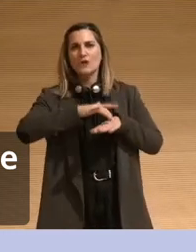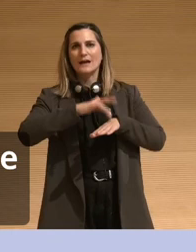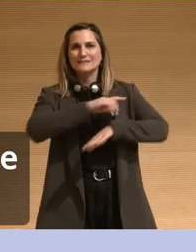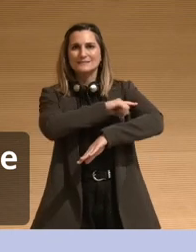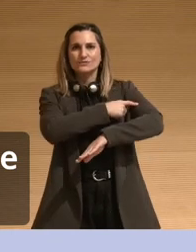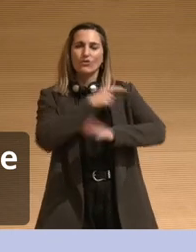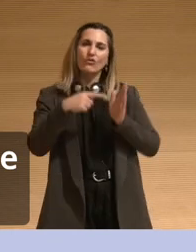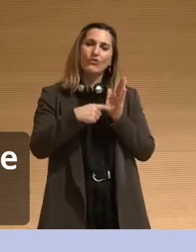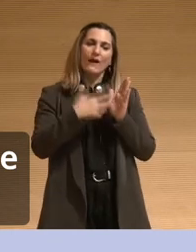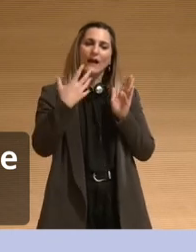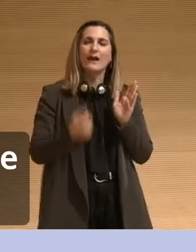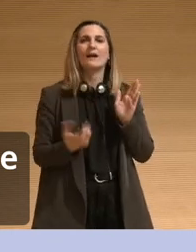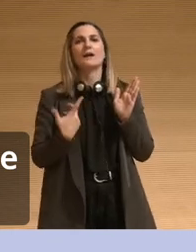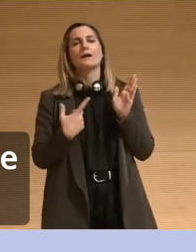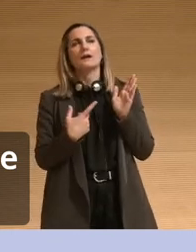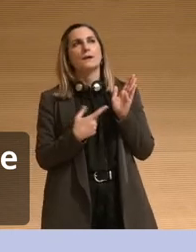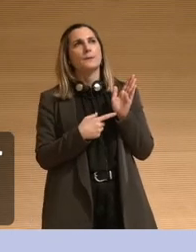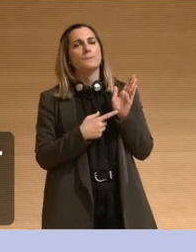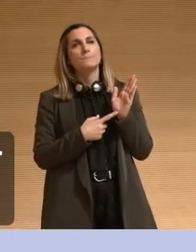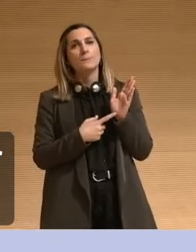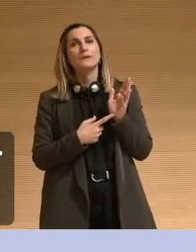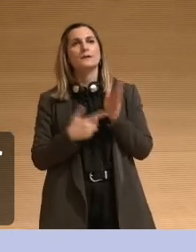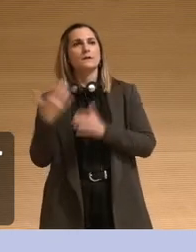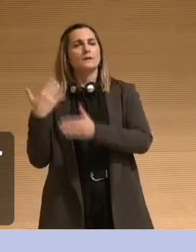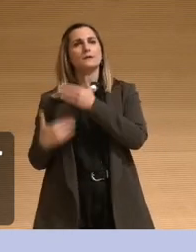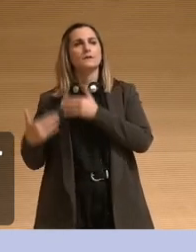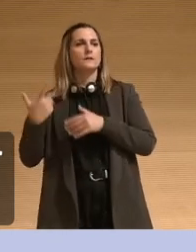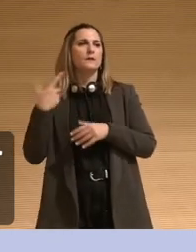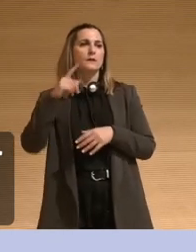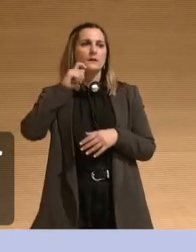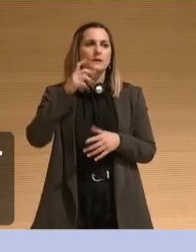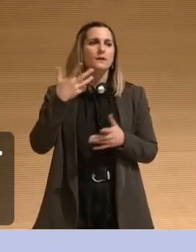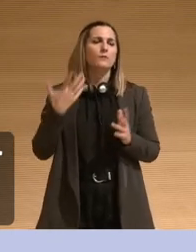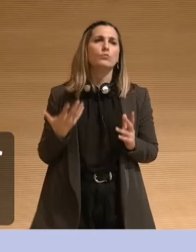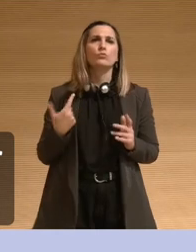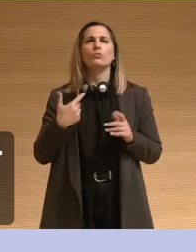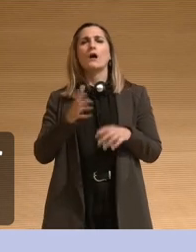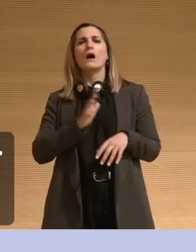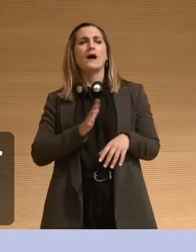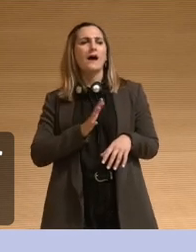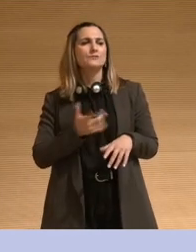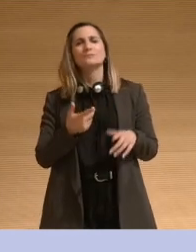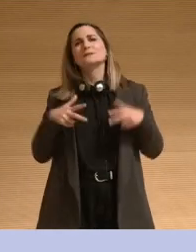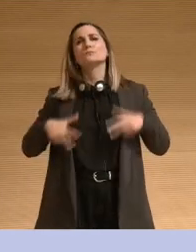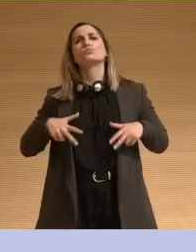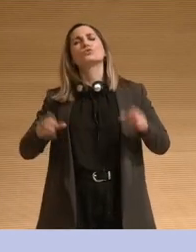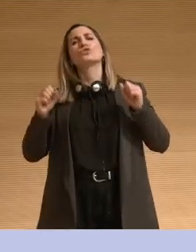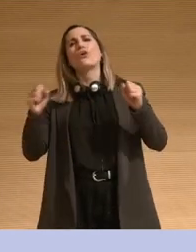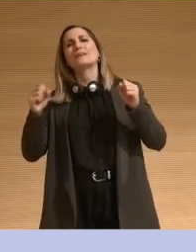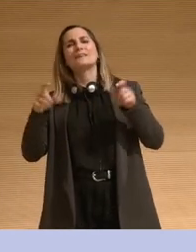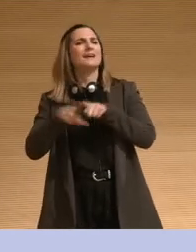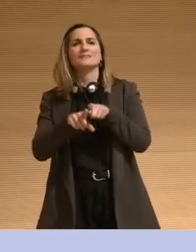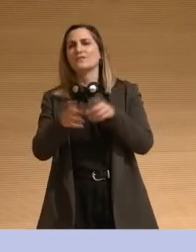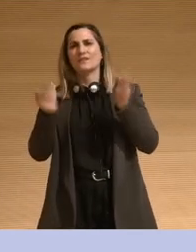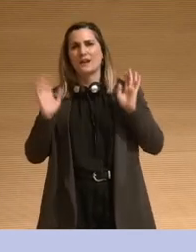με την απαραίτητη προϋπόθεση να κατάγονται πτυχίο ιδιώτες οι οποίοι δεν έχουν καμία σχέση με το Υπουργείο Υγείας. Αυτός